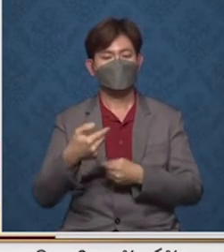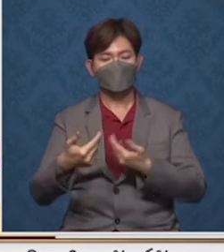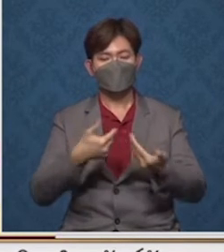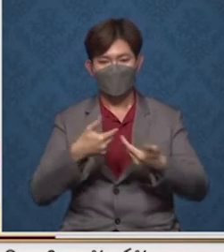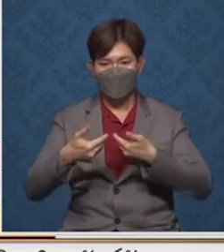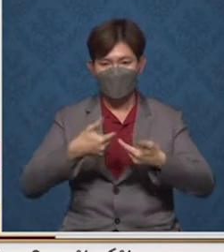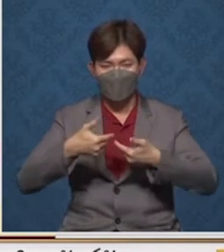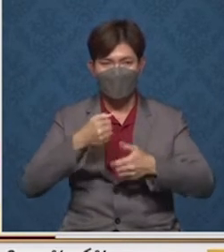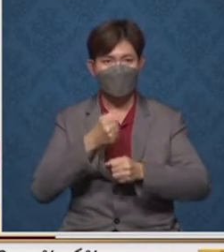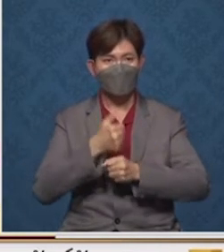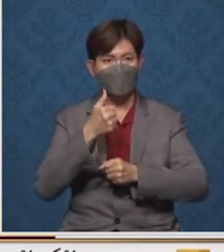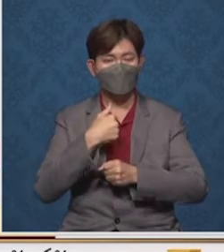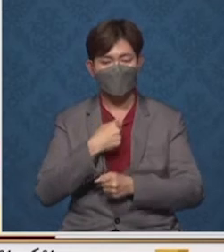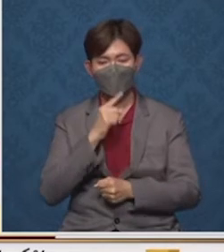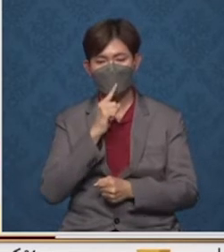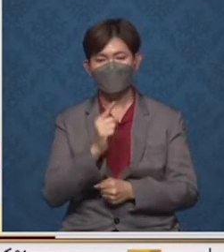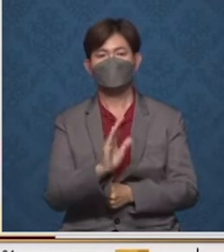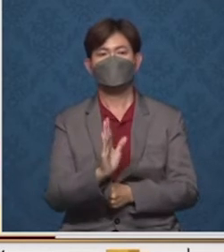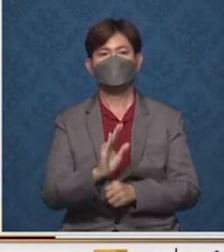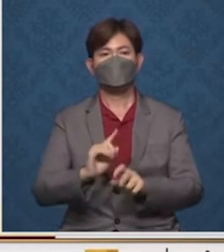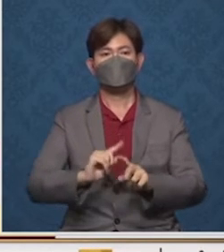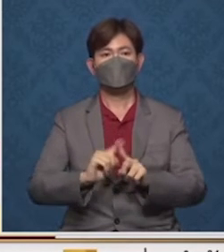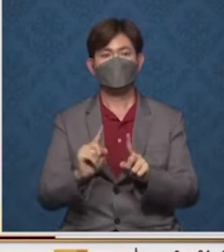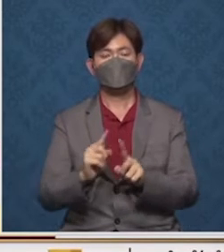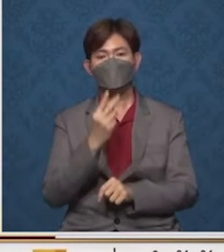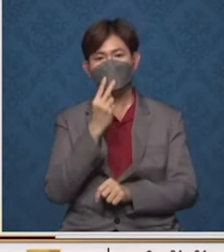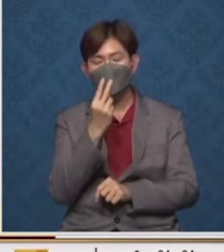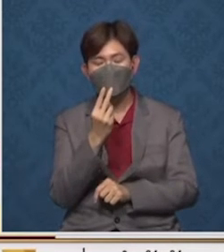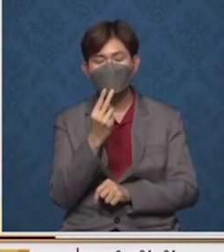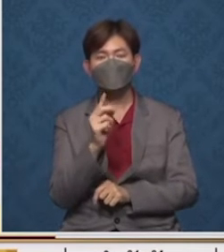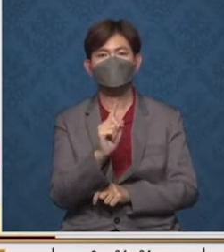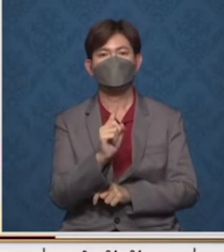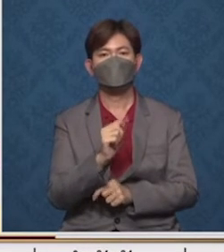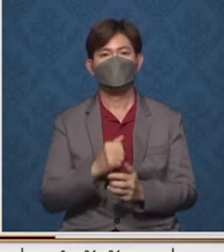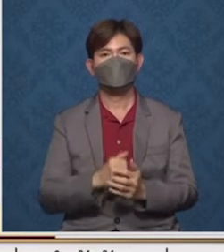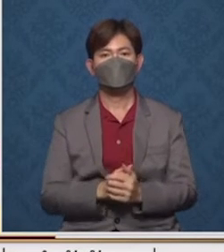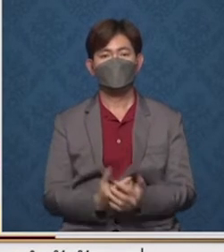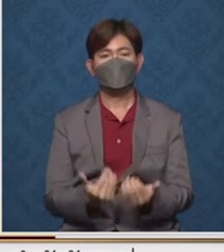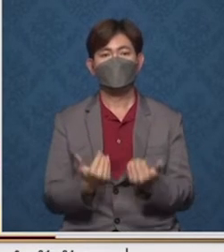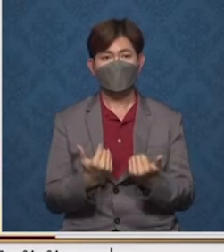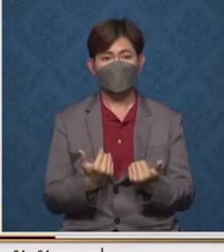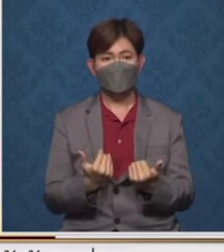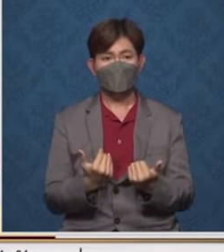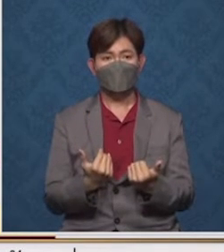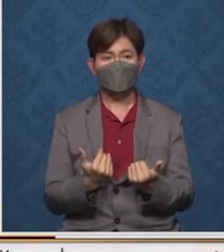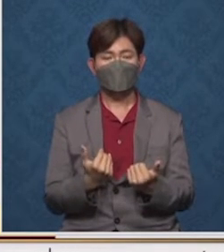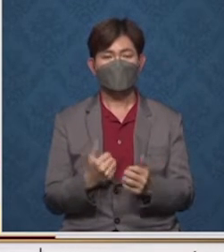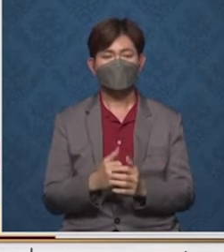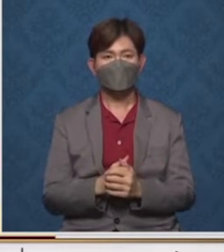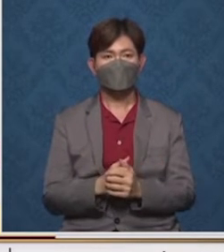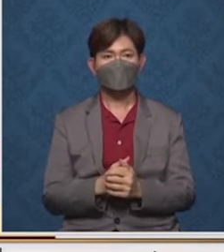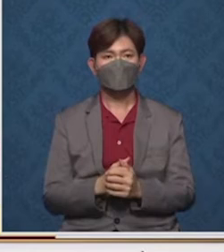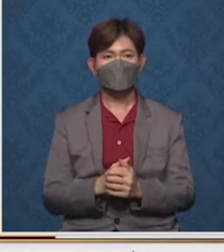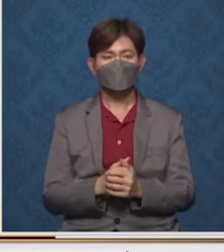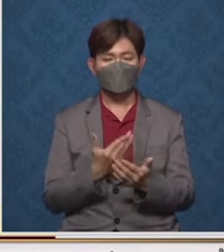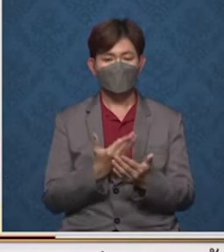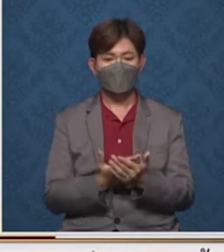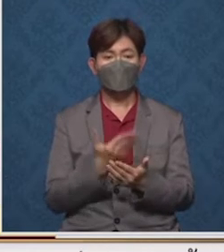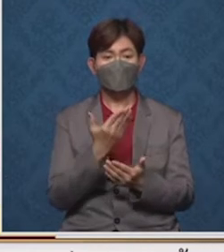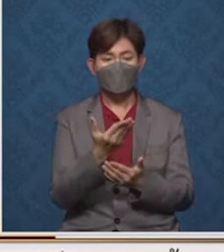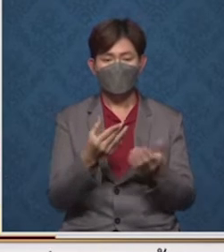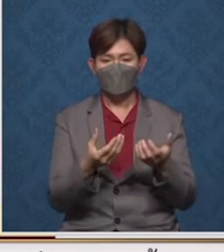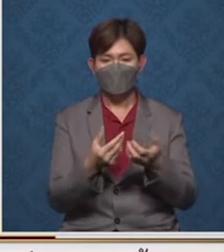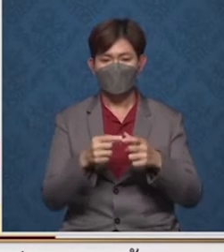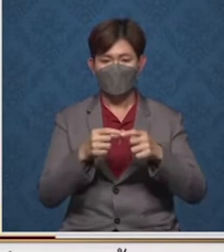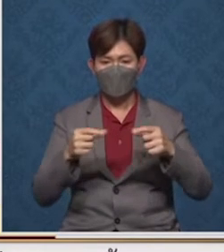เอาแล้วผมไม่กล่าวหาใครครับแต่ภาพมันเป็นอย่างนั้นการที่ถ้าคุณไม่ซื้อเฉพาะเจาะจง